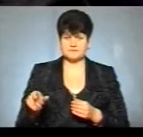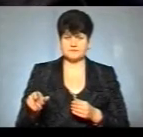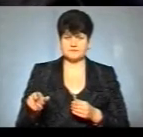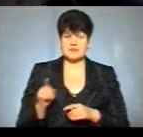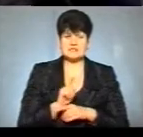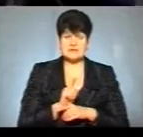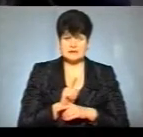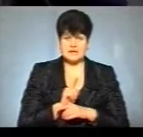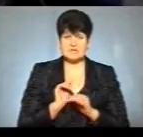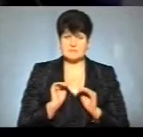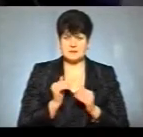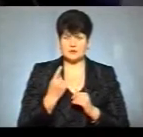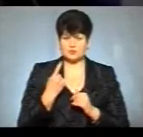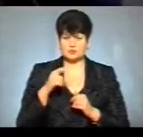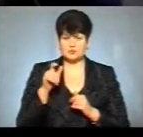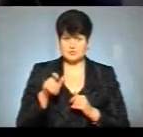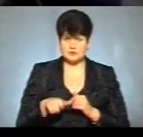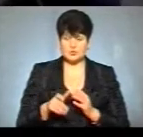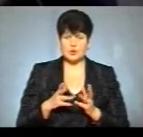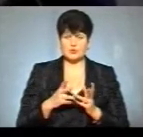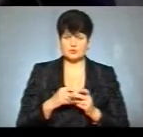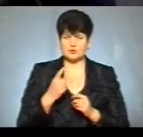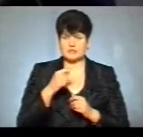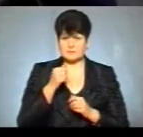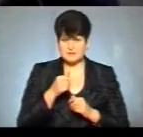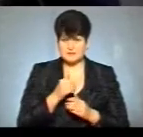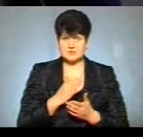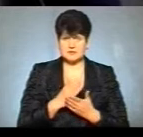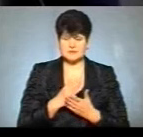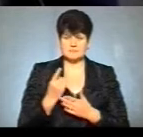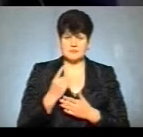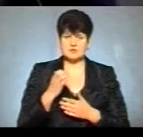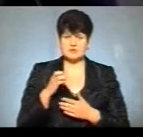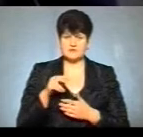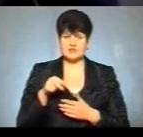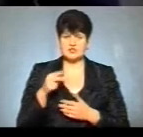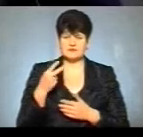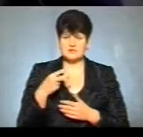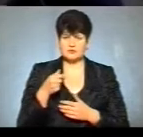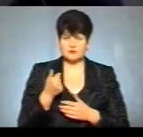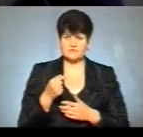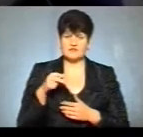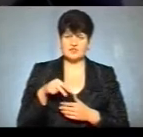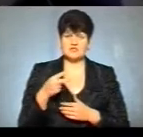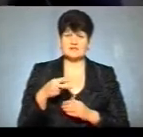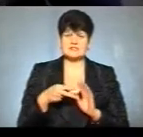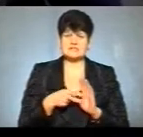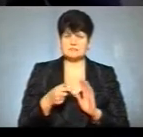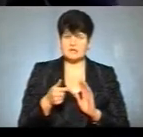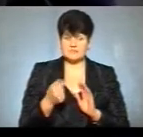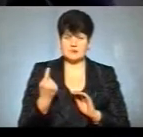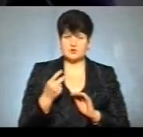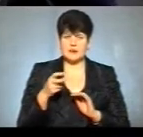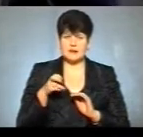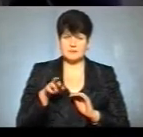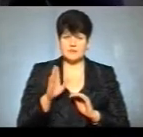стандартний прожитковий мінімум на одну особу з розрахунку на один місяць складає з 1 січня 2020 року 2027 гривень. З 1 липня він